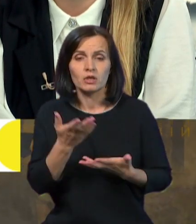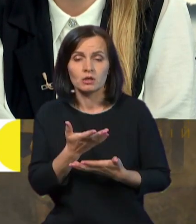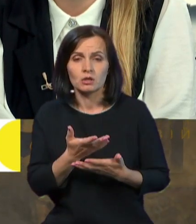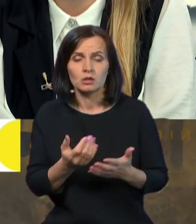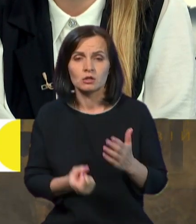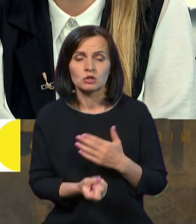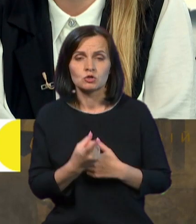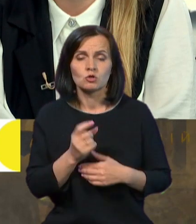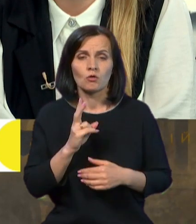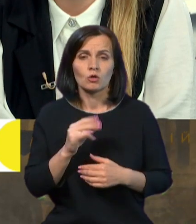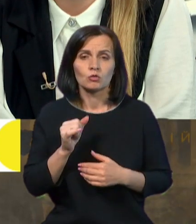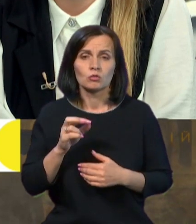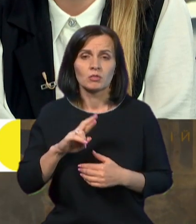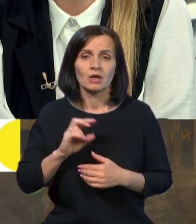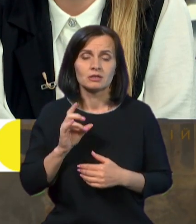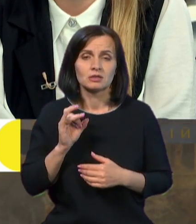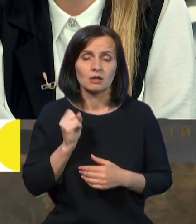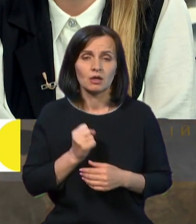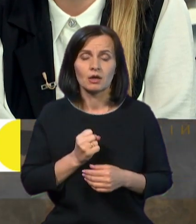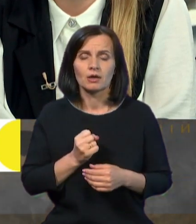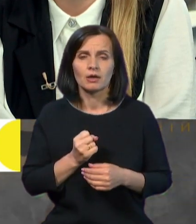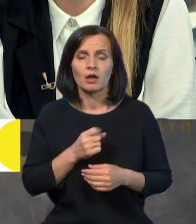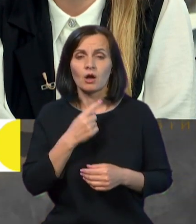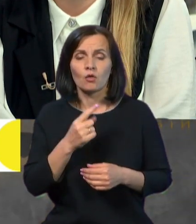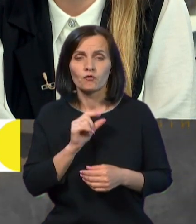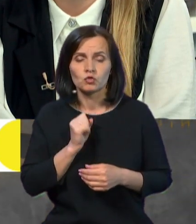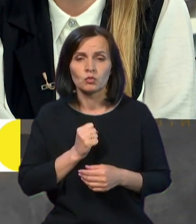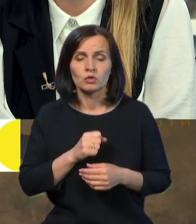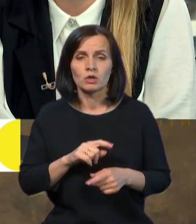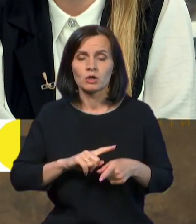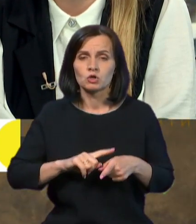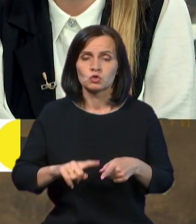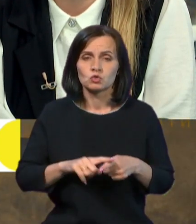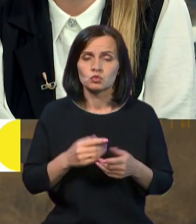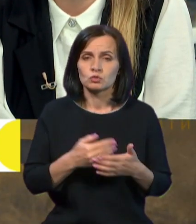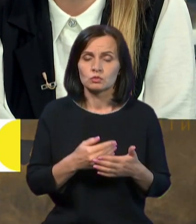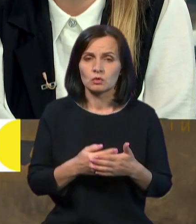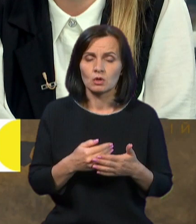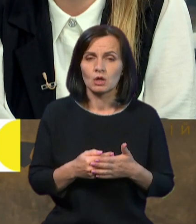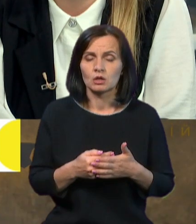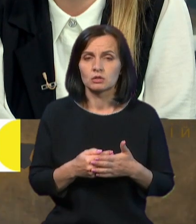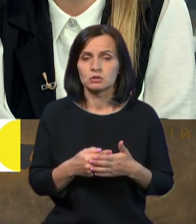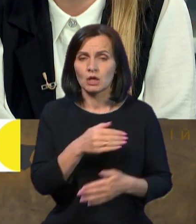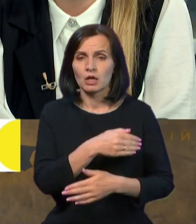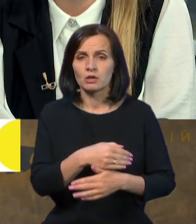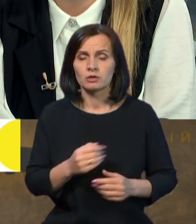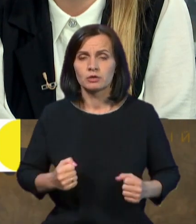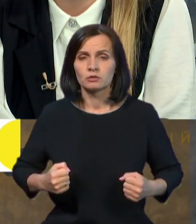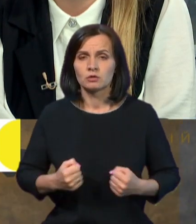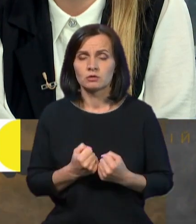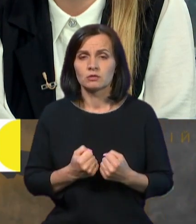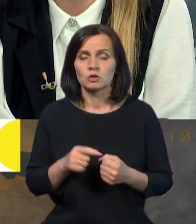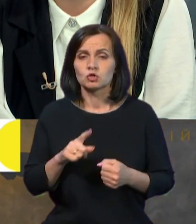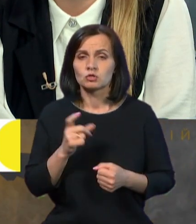приходять з Куп'янського напрямку, свідчать про різку активізацію військового протистояння на лінії бойового зіткнення. Те, що ЗСУ